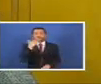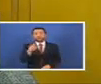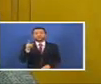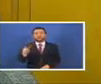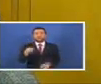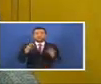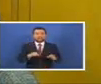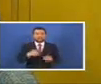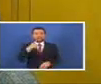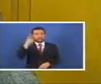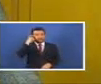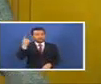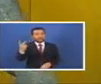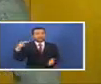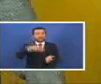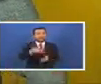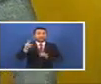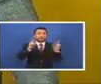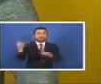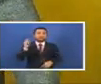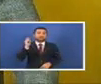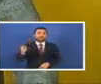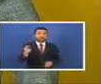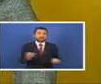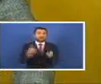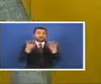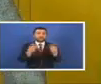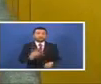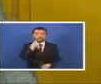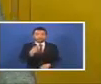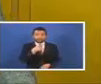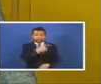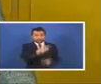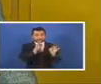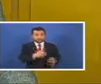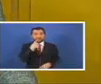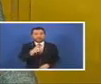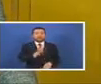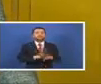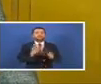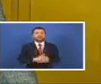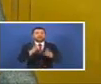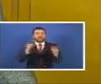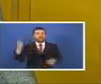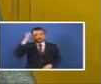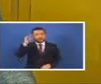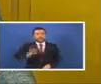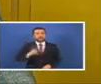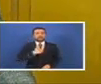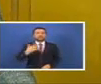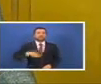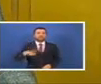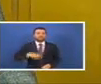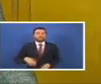yoktur. Şimdi bir akla evvel çıkıp yargıyı etkilemeye teşebbüs falan diye mütalaa etmesin. En temel hakkımızı